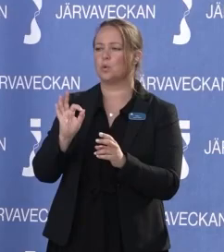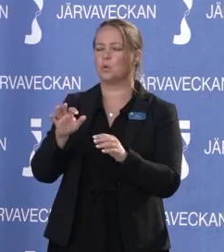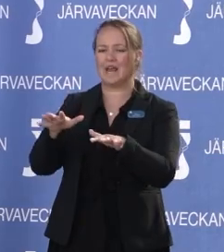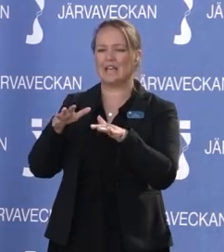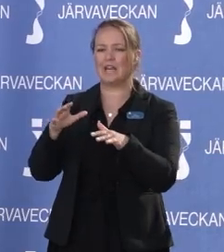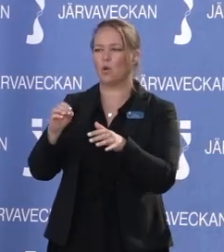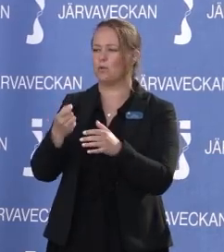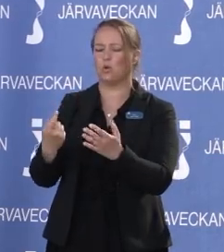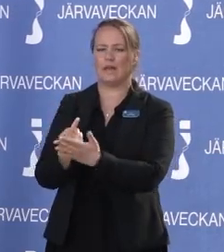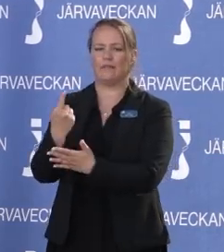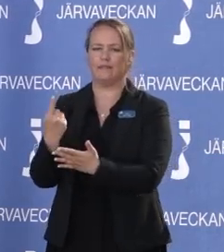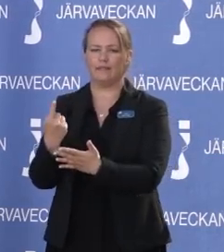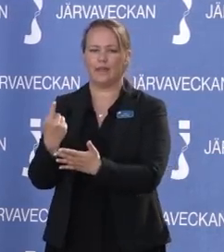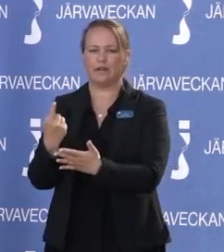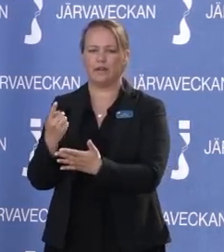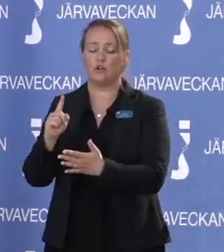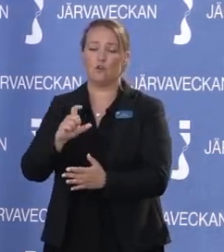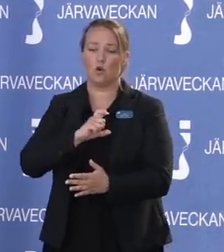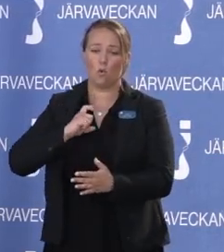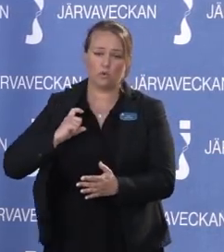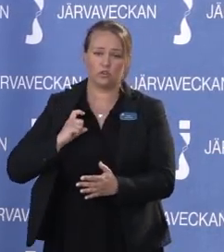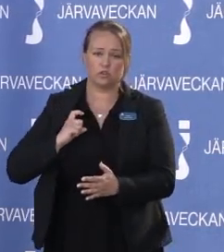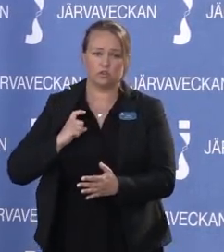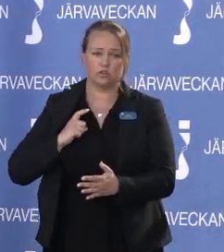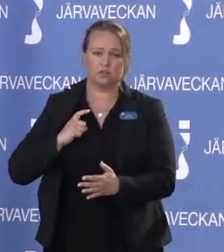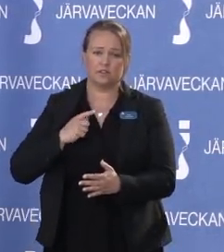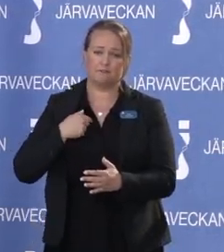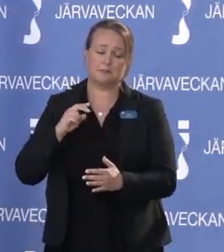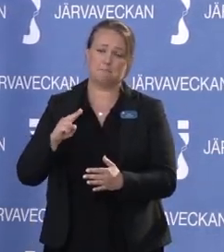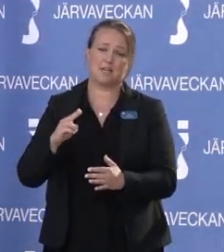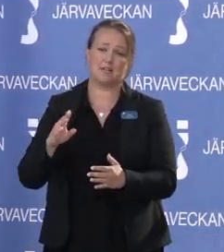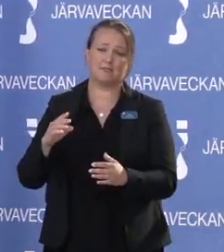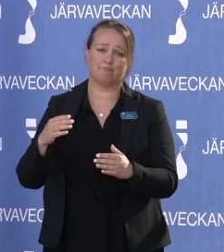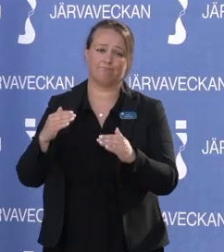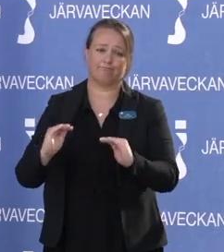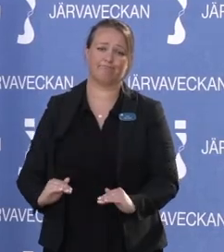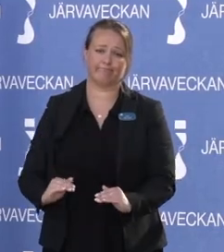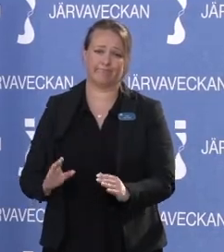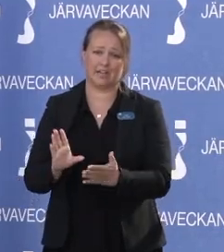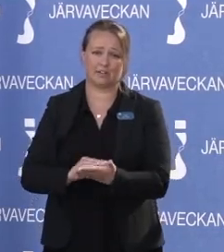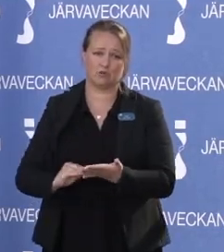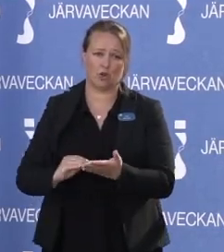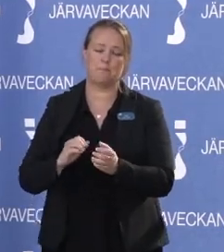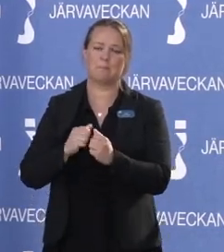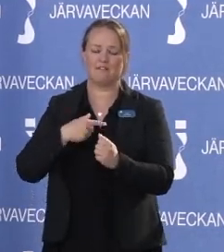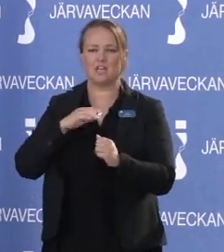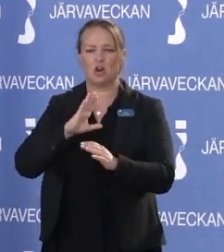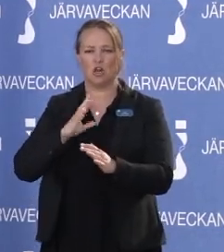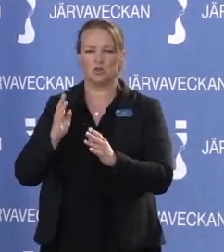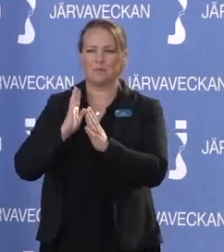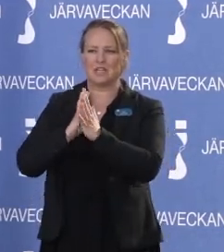vi kommer ju väldigt långt ner i de här undersökningarna. Samtidigt så har ju vi våra trafiktoppar när det händer